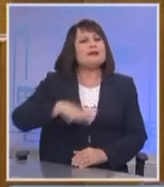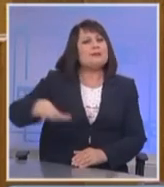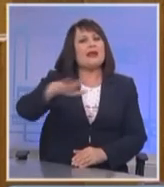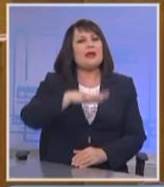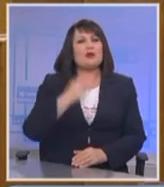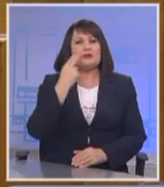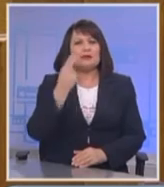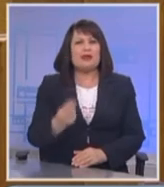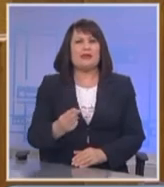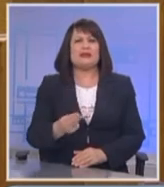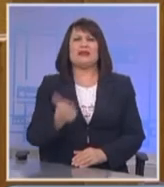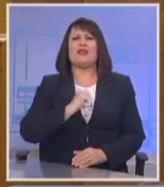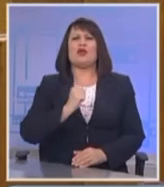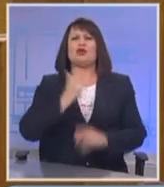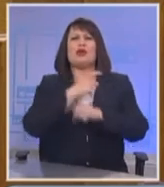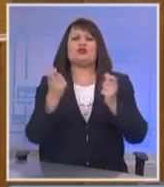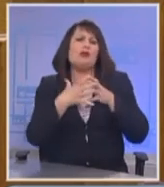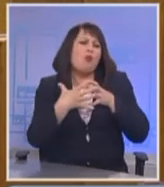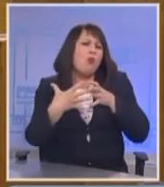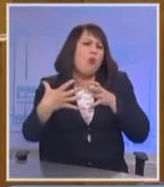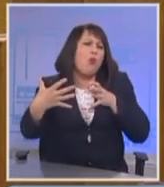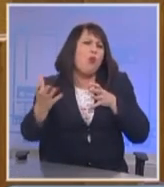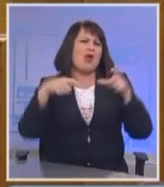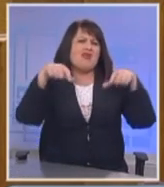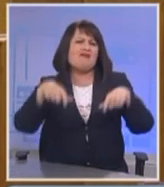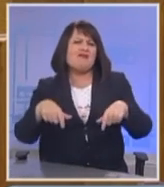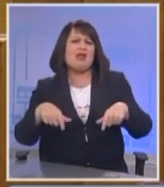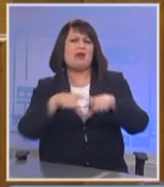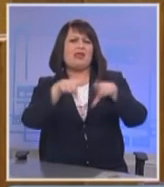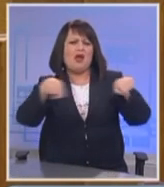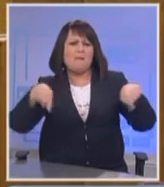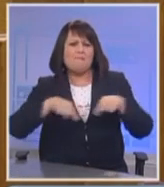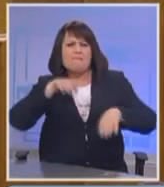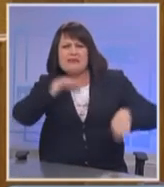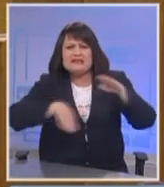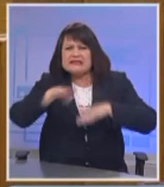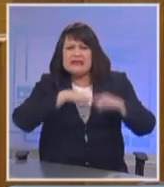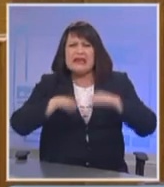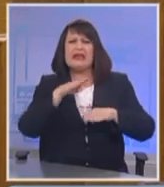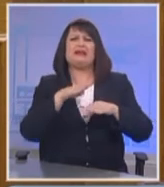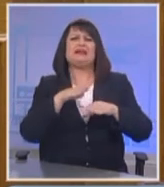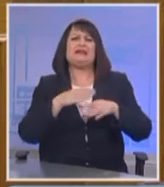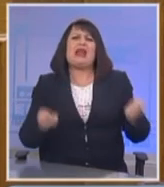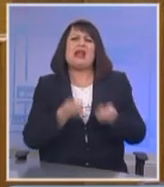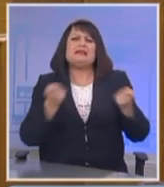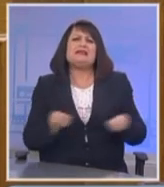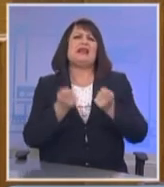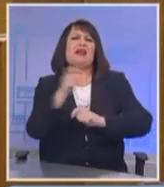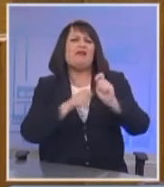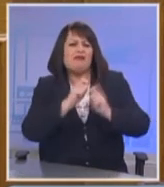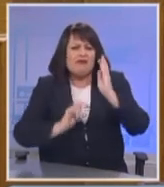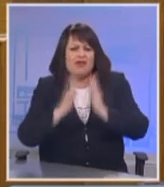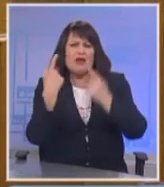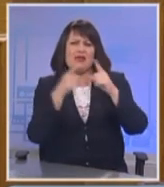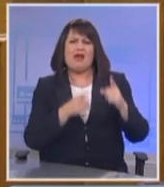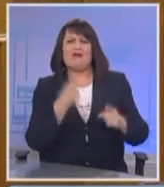κάτι υπερσύγχρονα ιδιωτικά σχολεία με γήπεδα, πισίνες, χώρους δημιουργίας, εργαστήρια κλπ. Κάτι